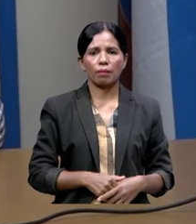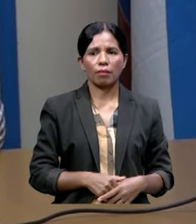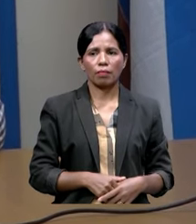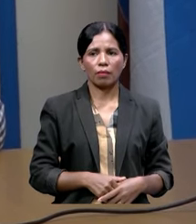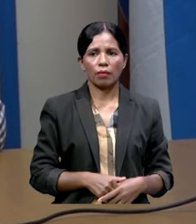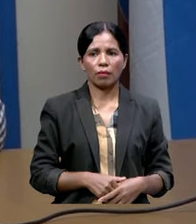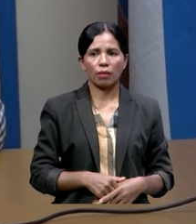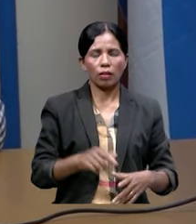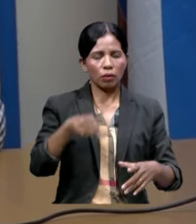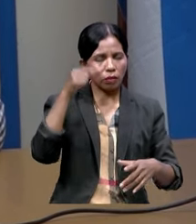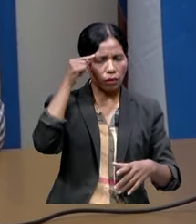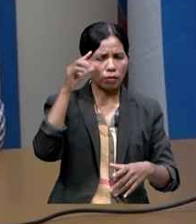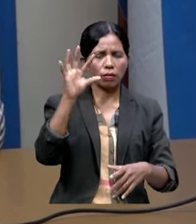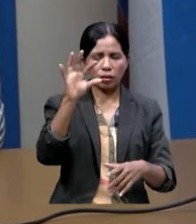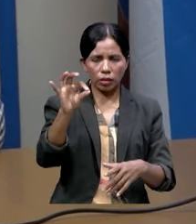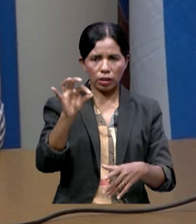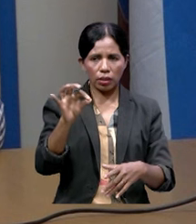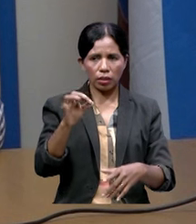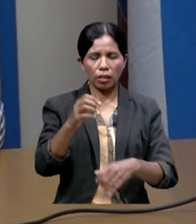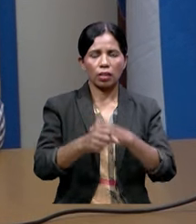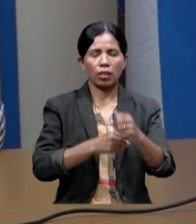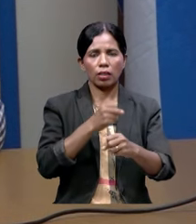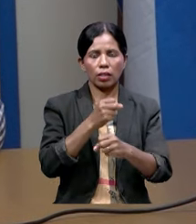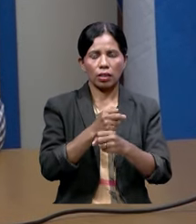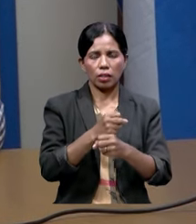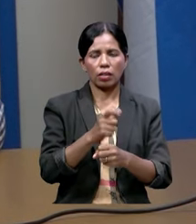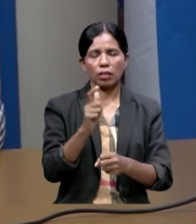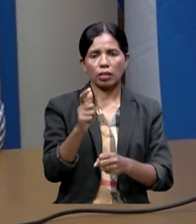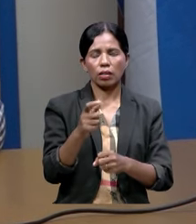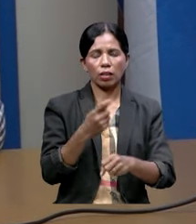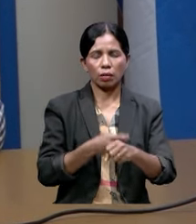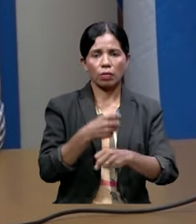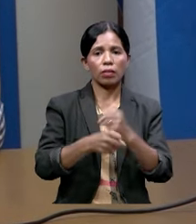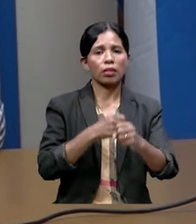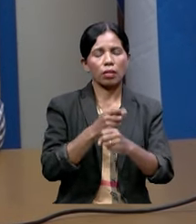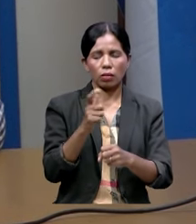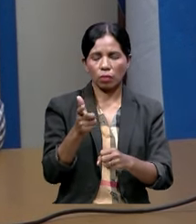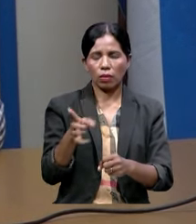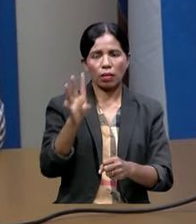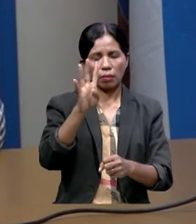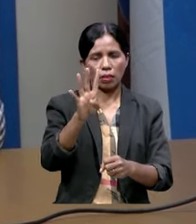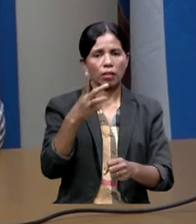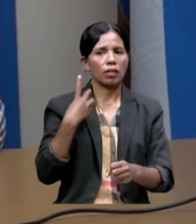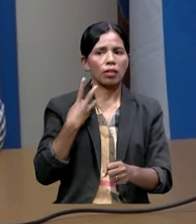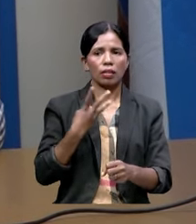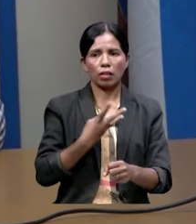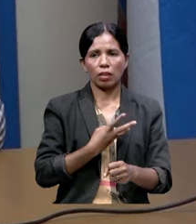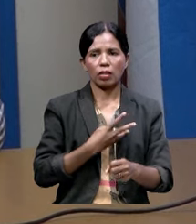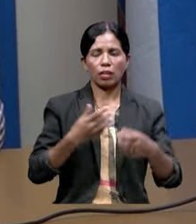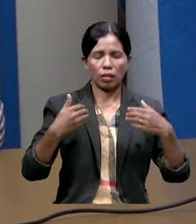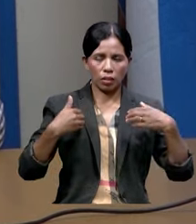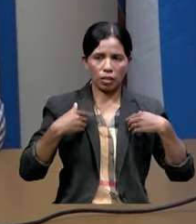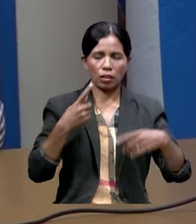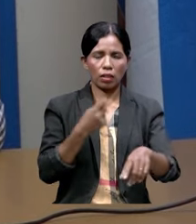Governo sia tiona iha tempu tinan rua nulu resin la, rua nialara. Significa ita iha